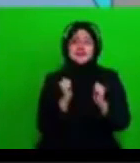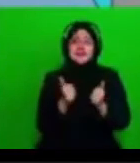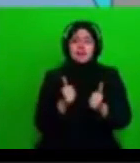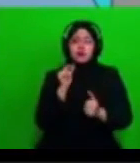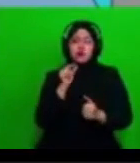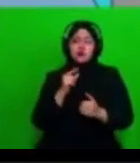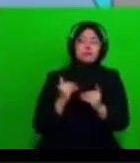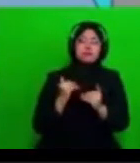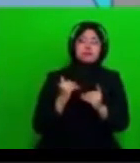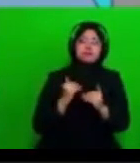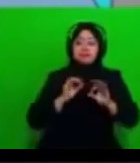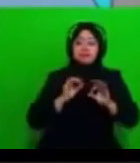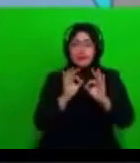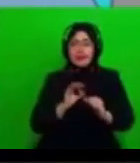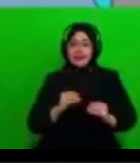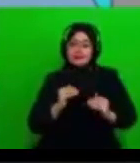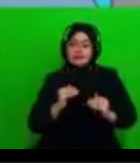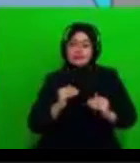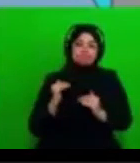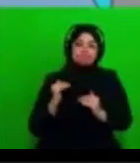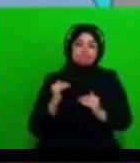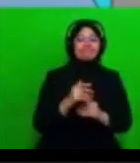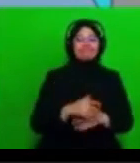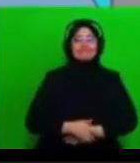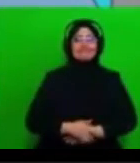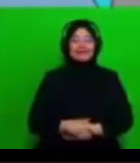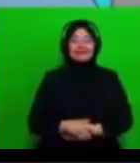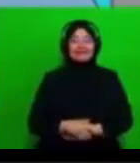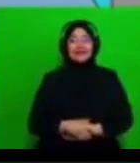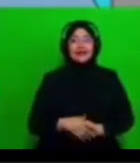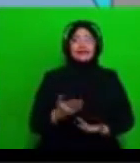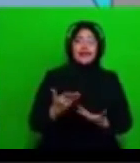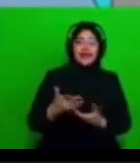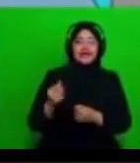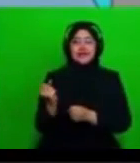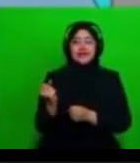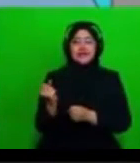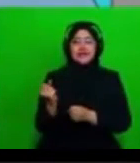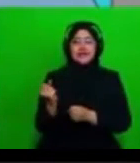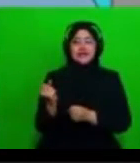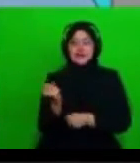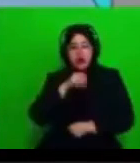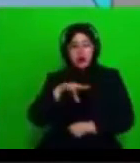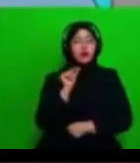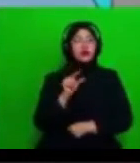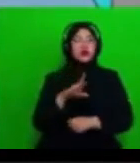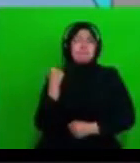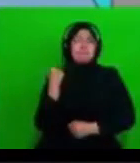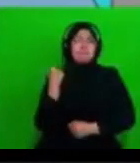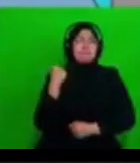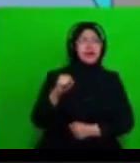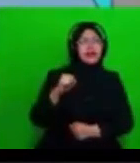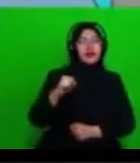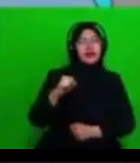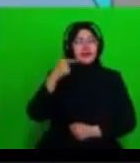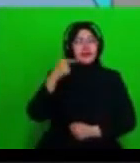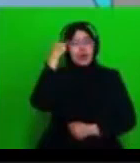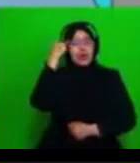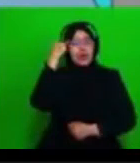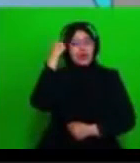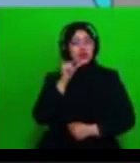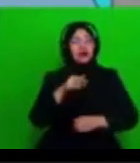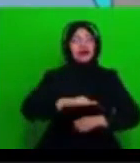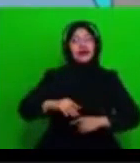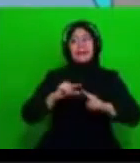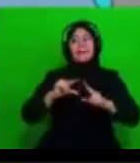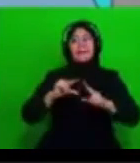mengikuti jenjang pendidikan berikutnya. Demikian kira-kira gambaran ringkas mengenai terjemahan merdeka belajar dalam